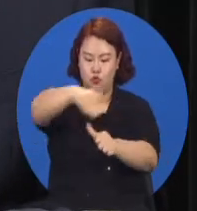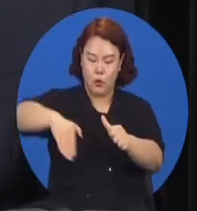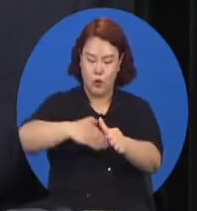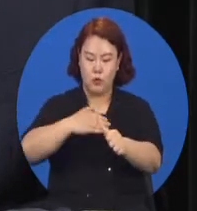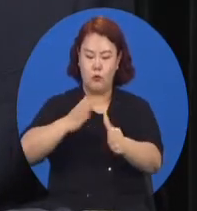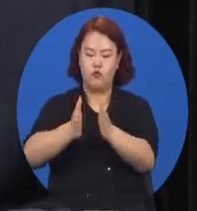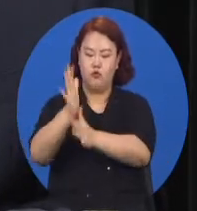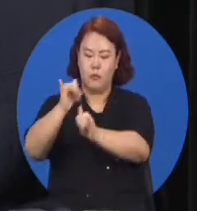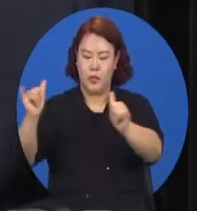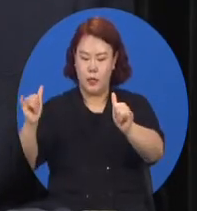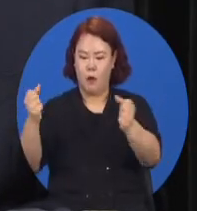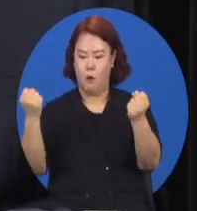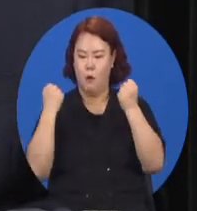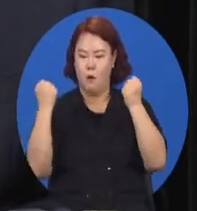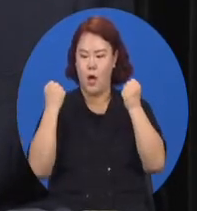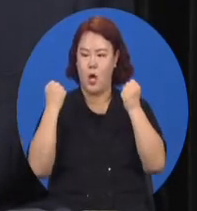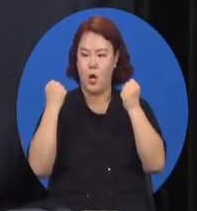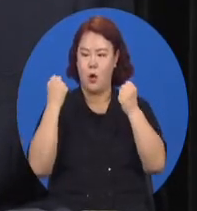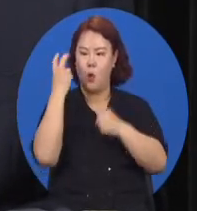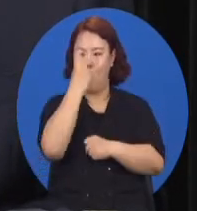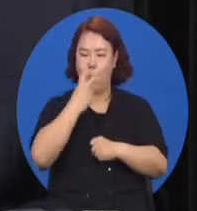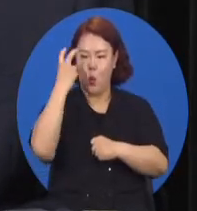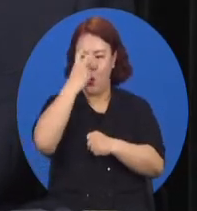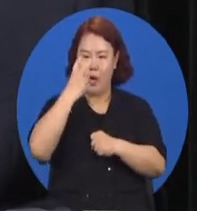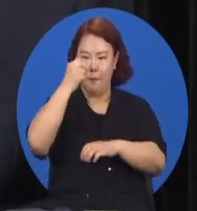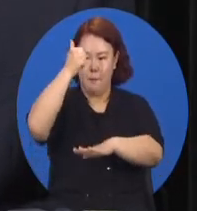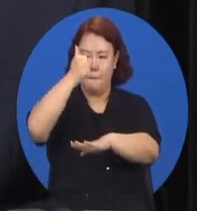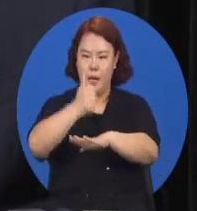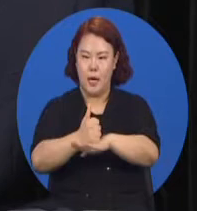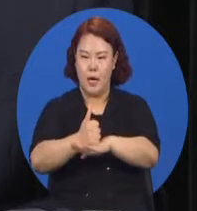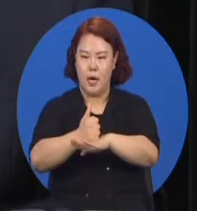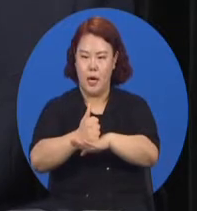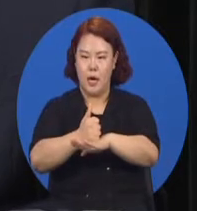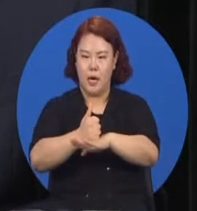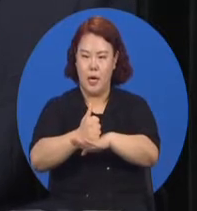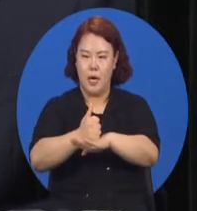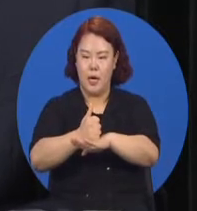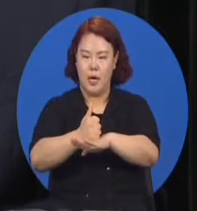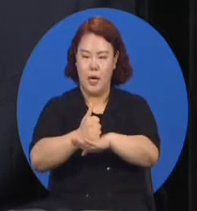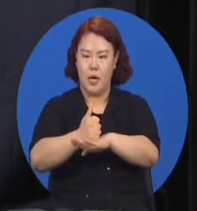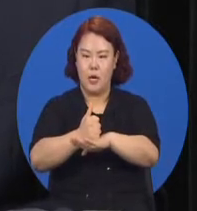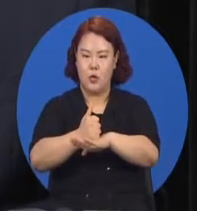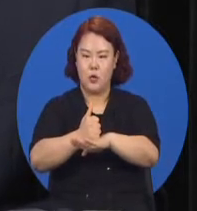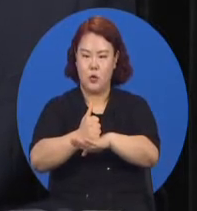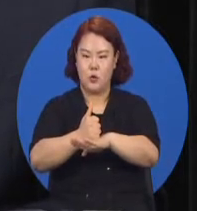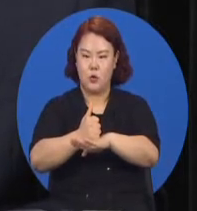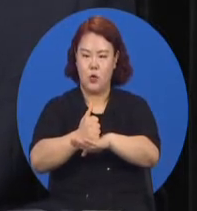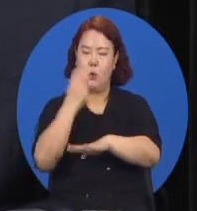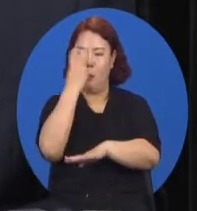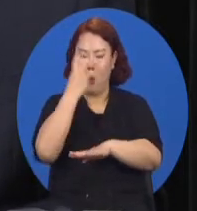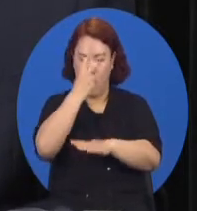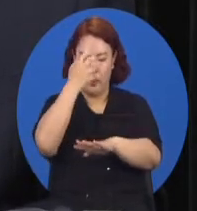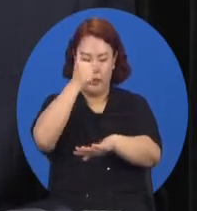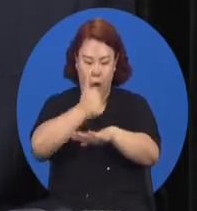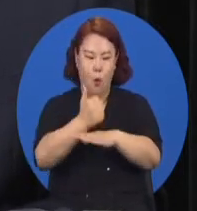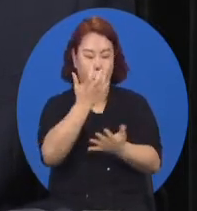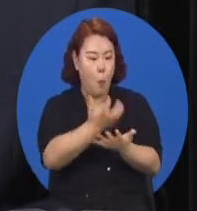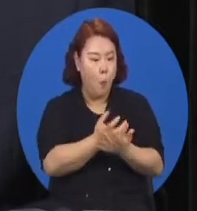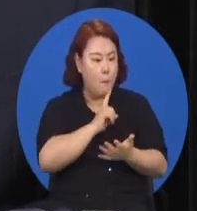영향조사 사후관리사업의 최종 보고서라는 문건을 아시는지요? 이